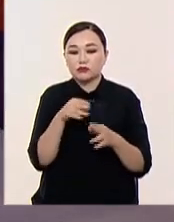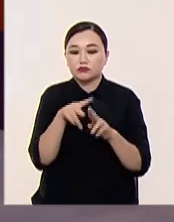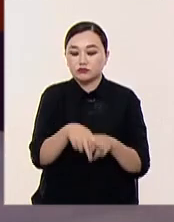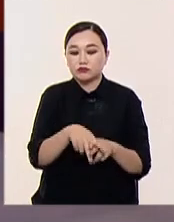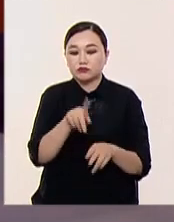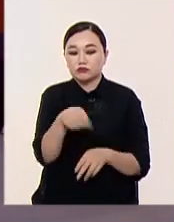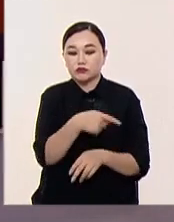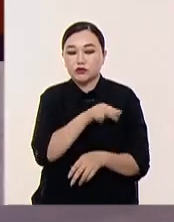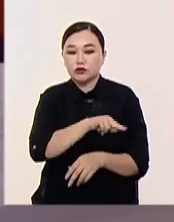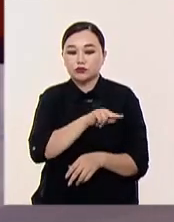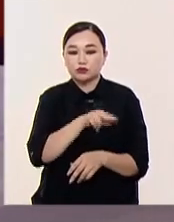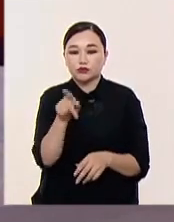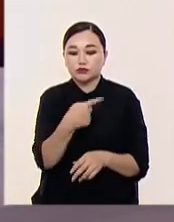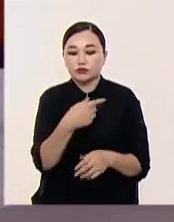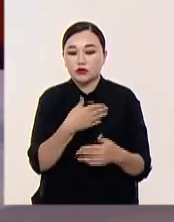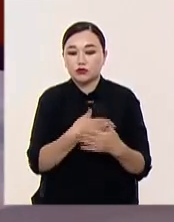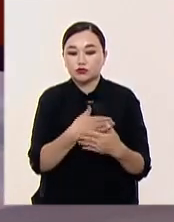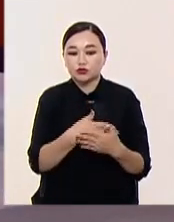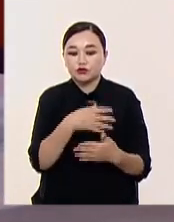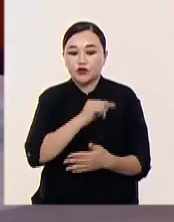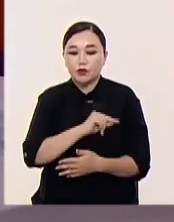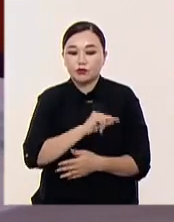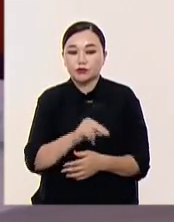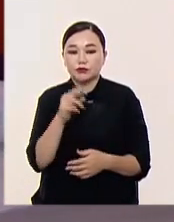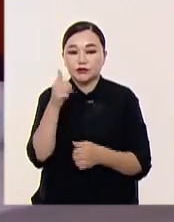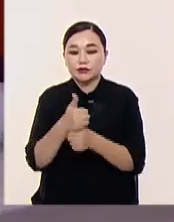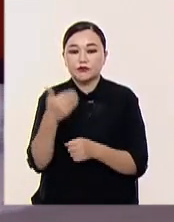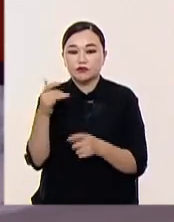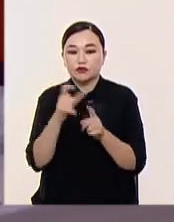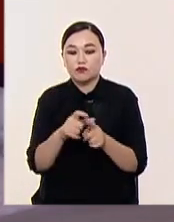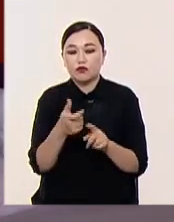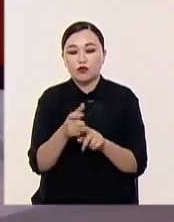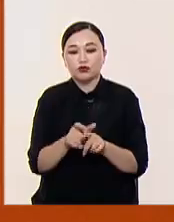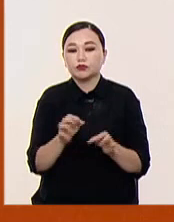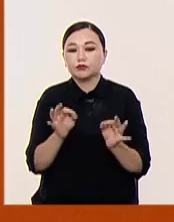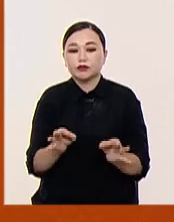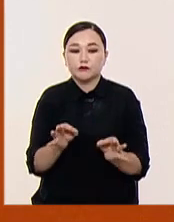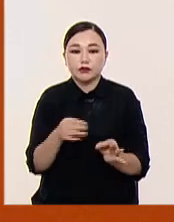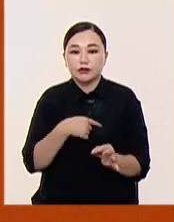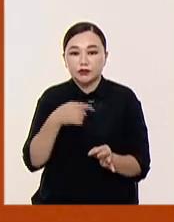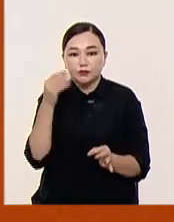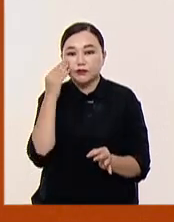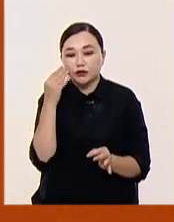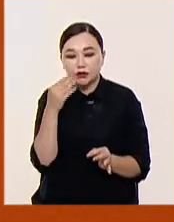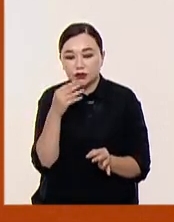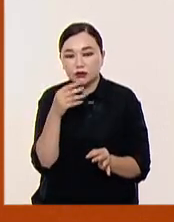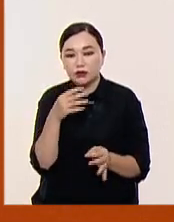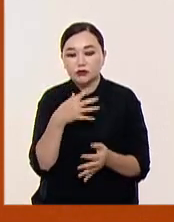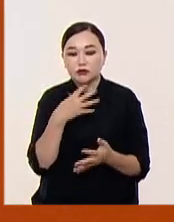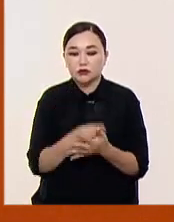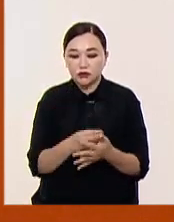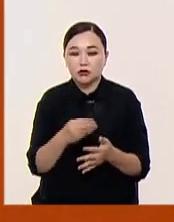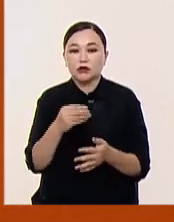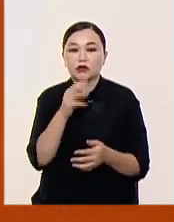қолдаймын, дұрыс деп есептеймін. Президентіміздің айтқан сөздері бәрі орынды. Және де менің ойымша шынымен де